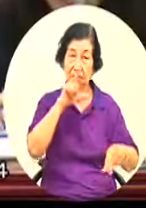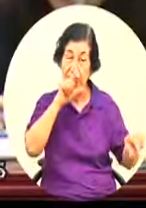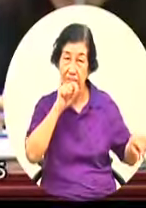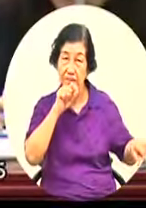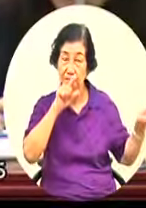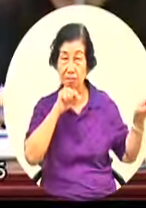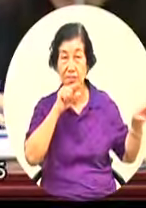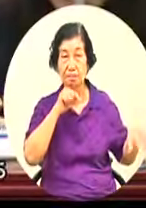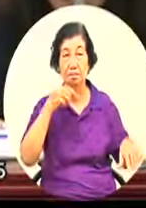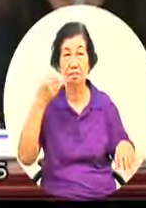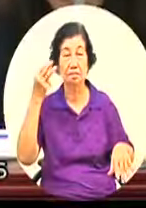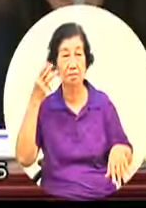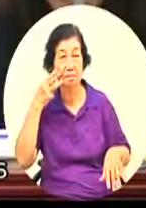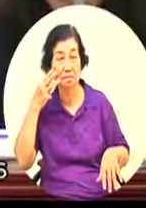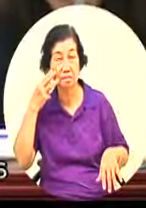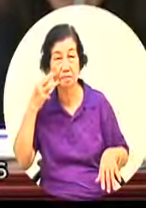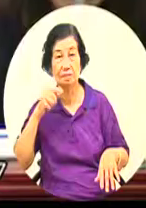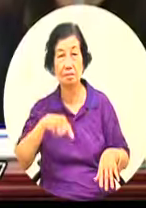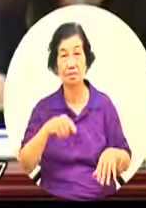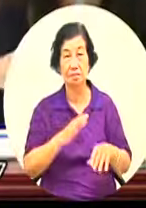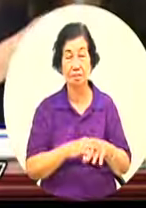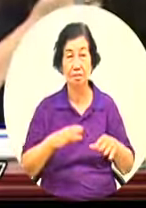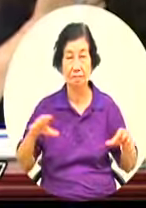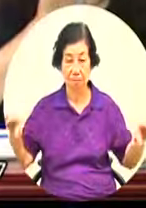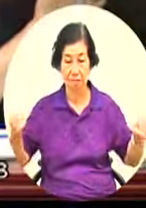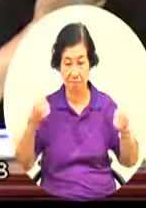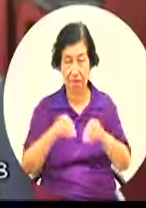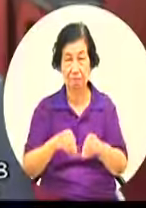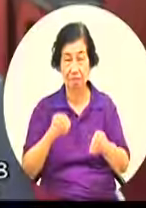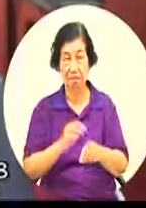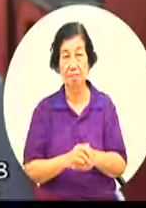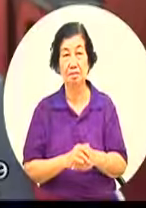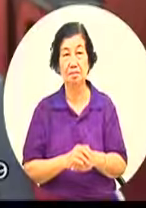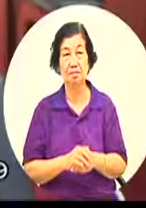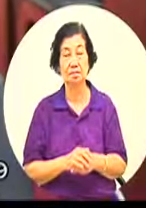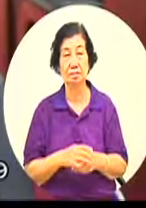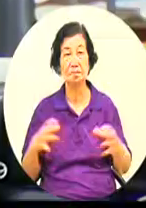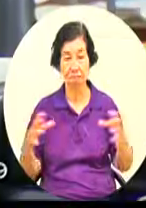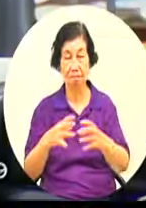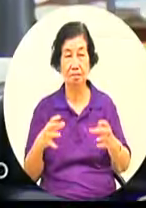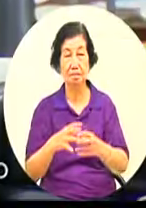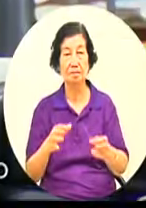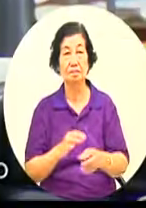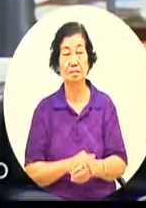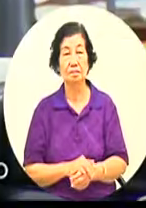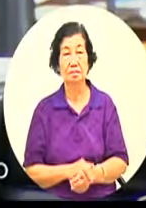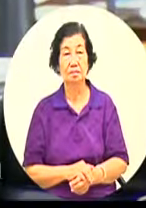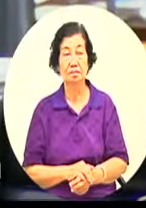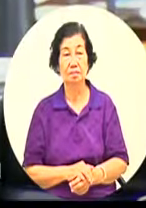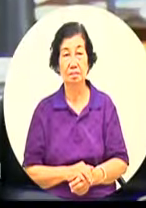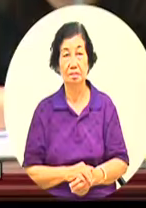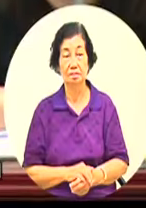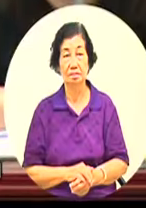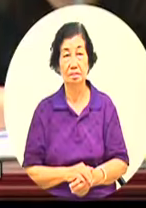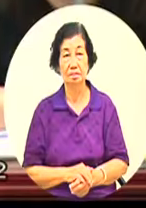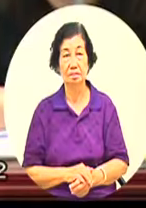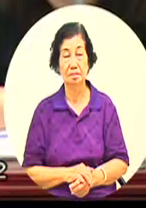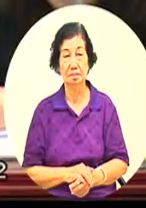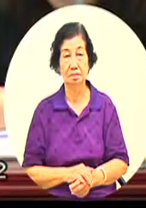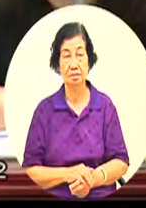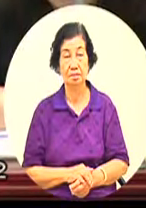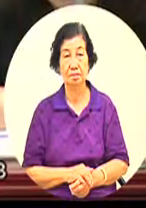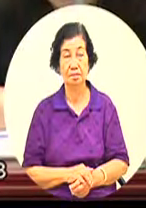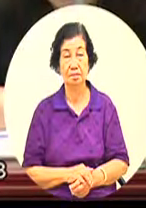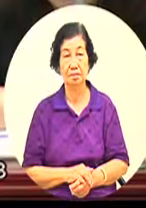那个图书馆， 就跟你讲那个可以合并进来啦，整合在一起啦。 对，那现在如果说